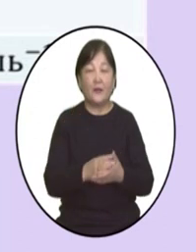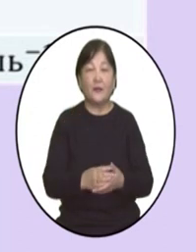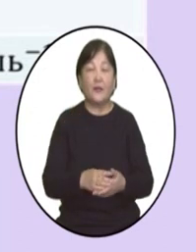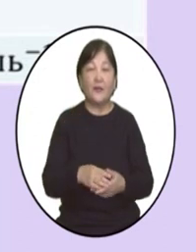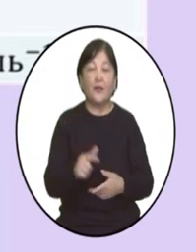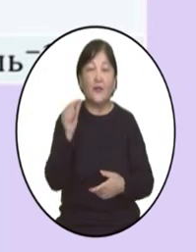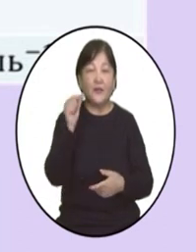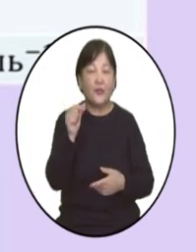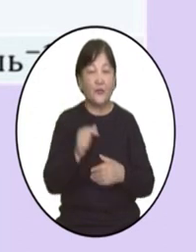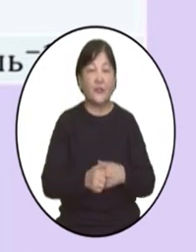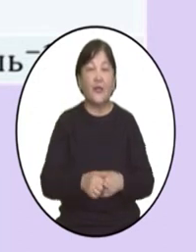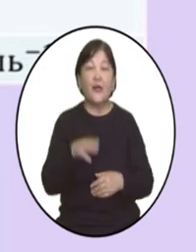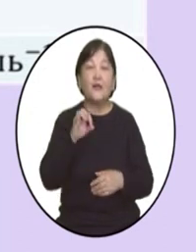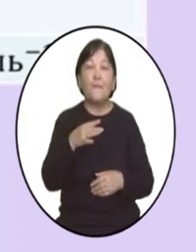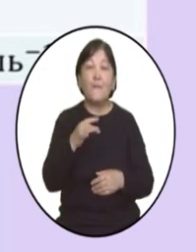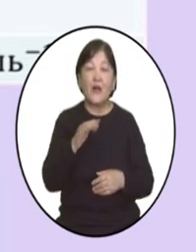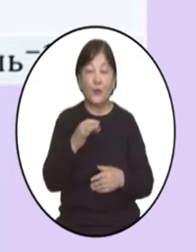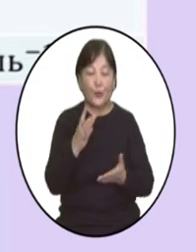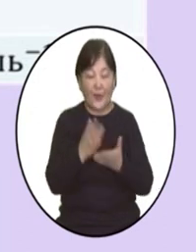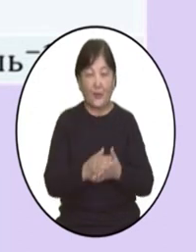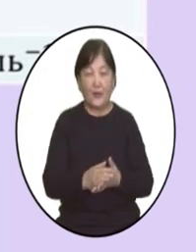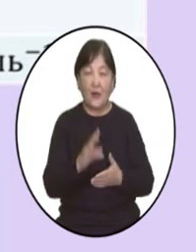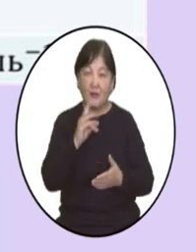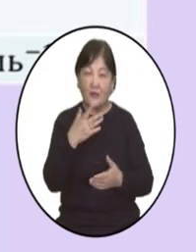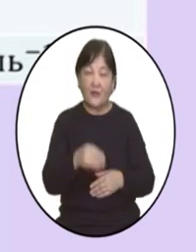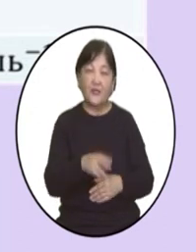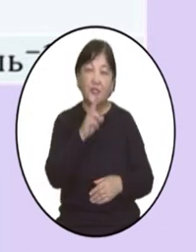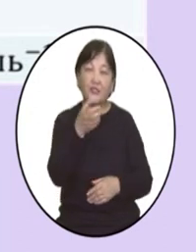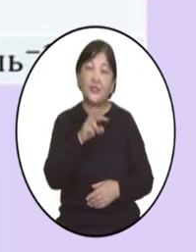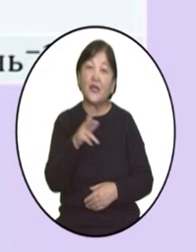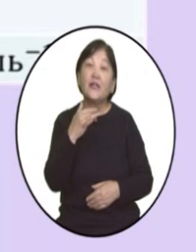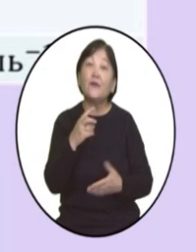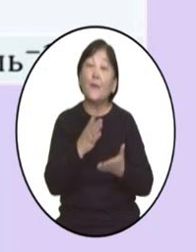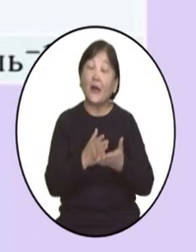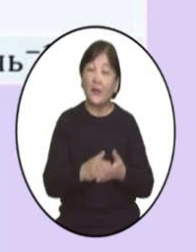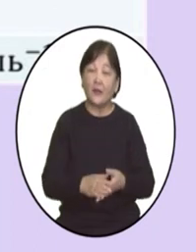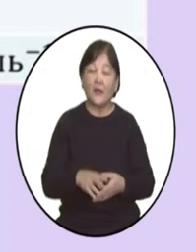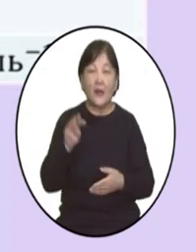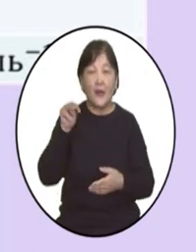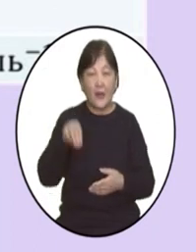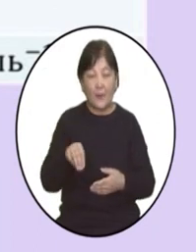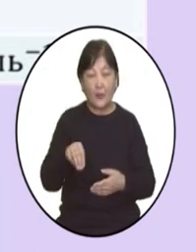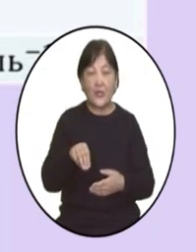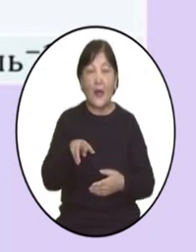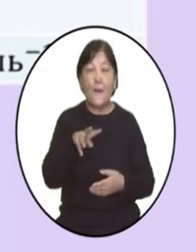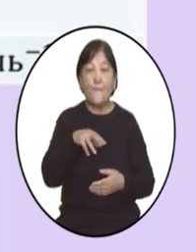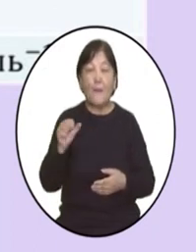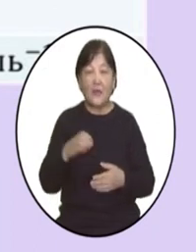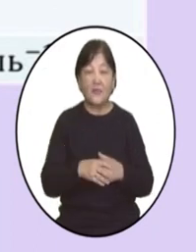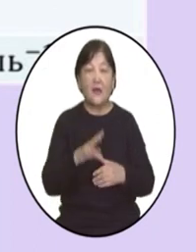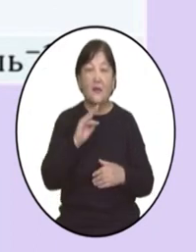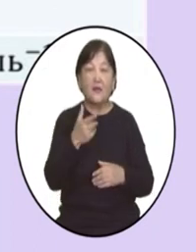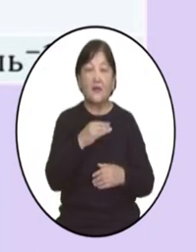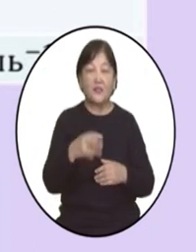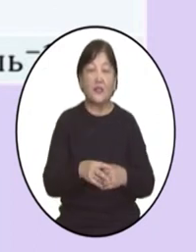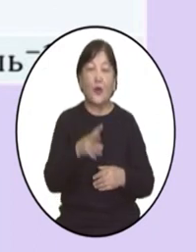температурыг илэрхийлж байна. Нэгж нь Кельвинээр илэрхийлэгдэх нь. N үсгээр бодисын тоо хэмжээ буюу нэгж нь